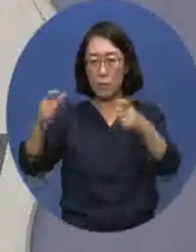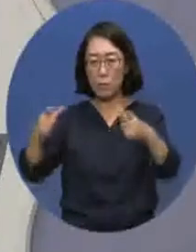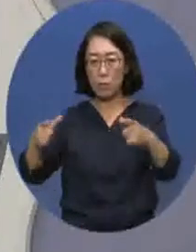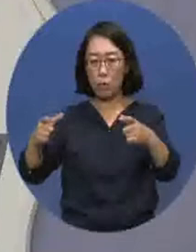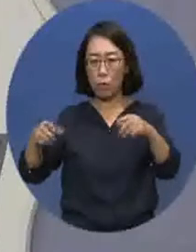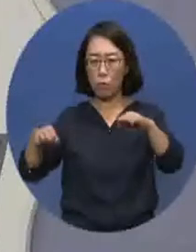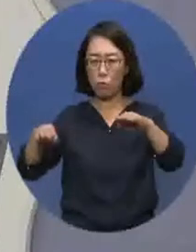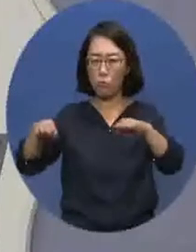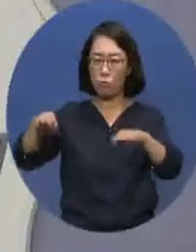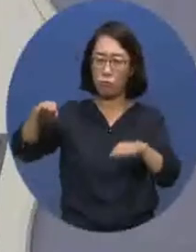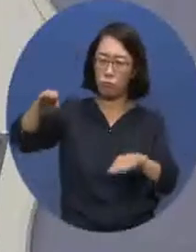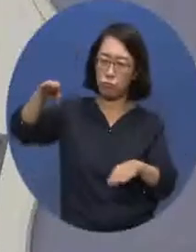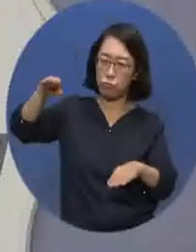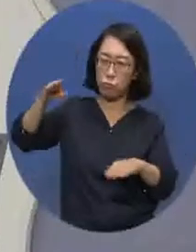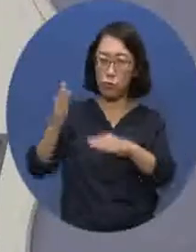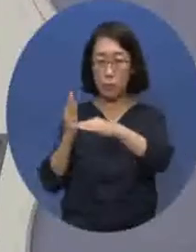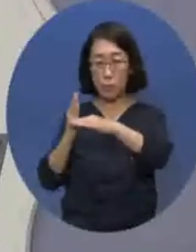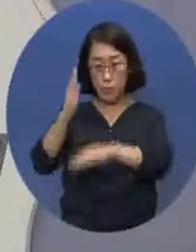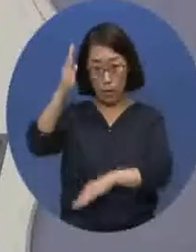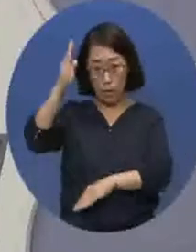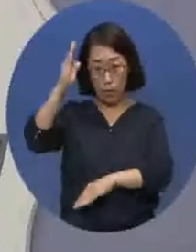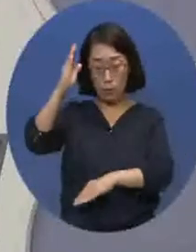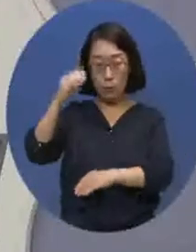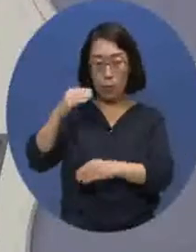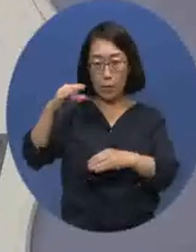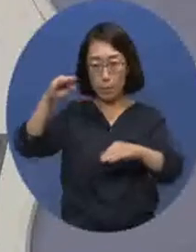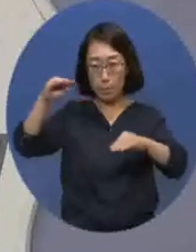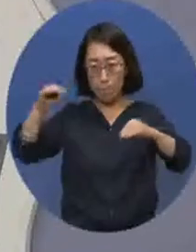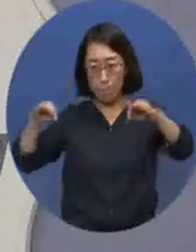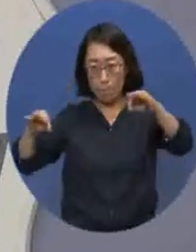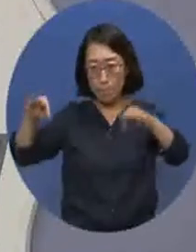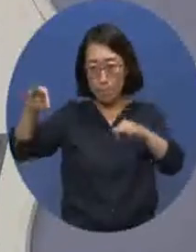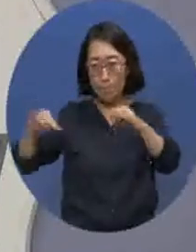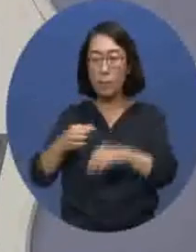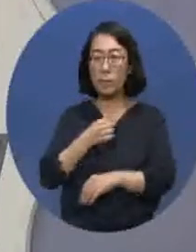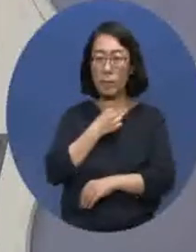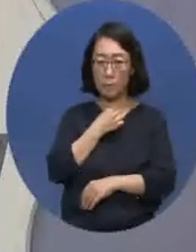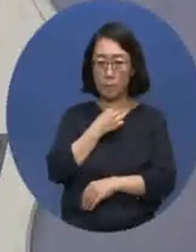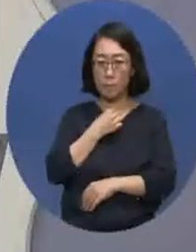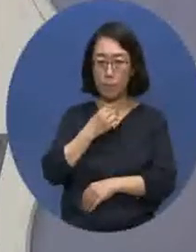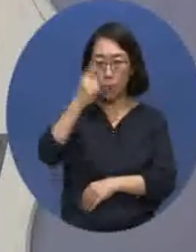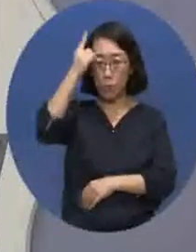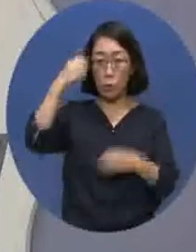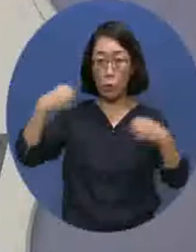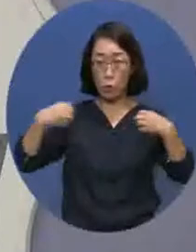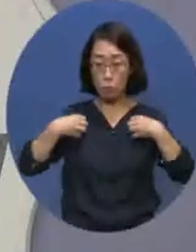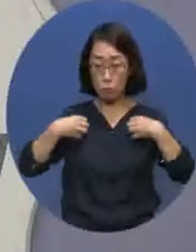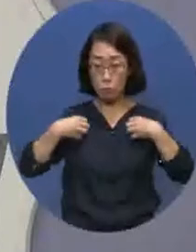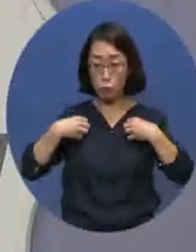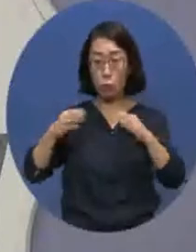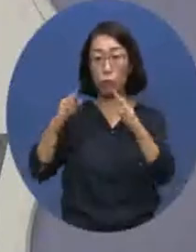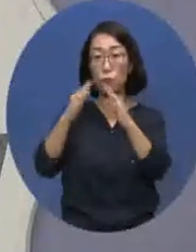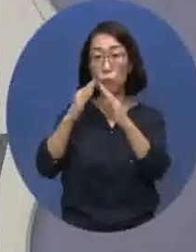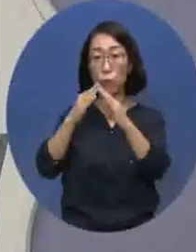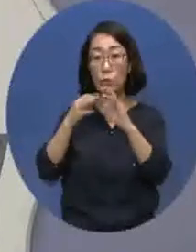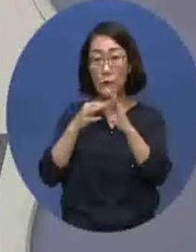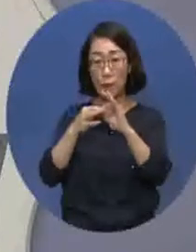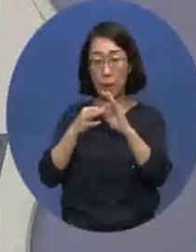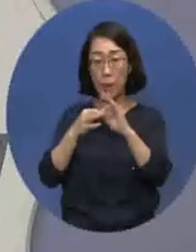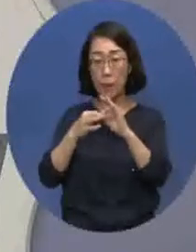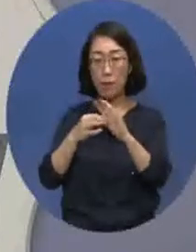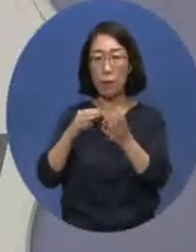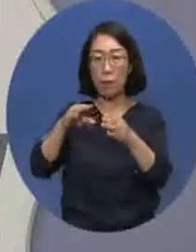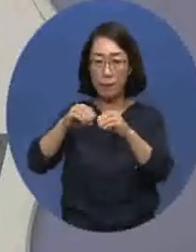보겠다 어 지금 제 우리 선배님 말씀하셨던 대로 정부 정책의 특히 부동산 정책에 대한 불만이